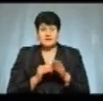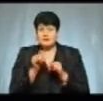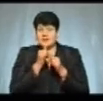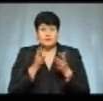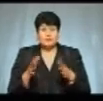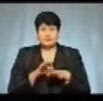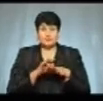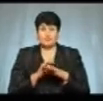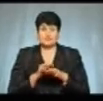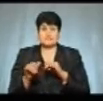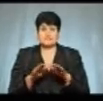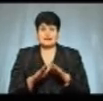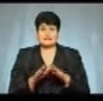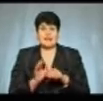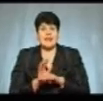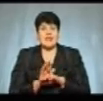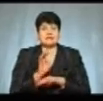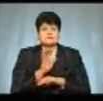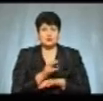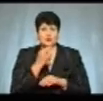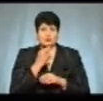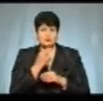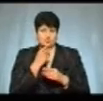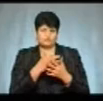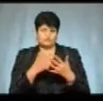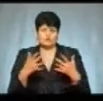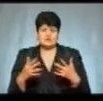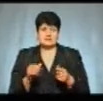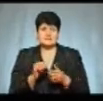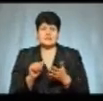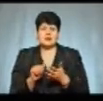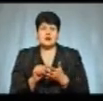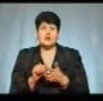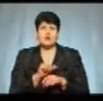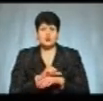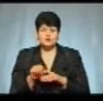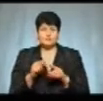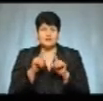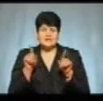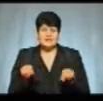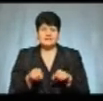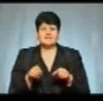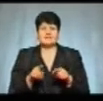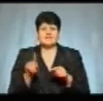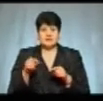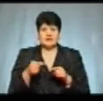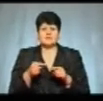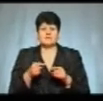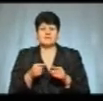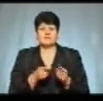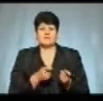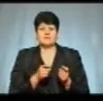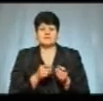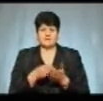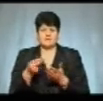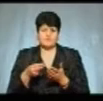зможемо здійснювати заходи експорту продукції за кордон, бо сертифікація якраз вимагає наявність виставки